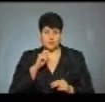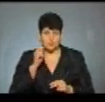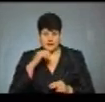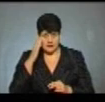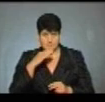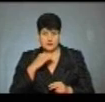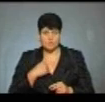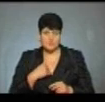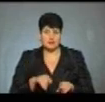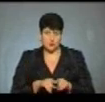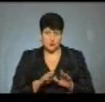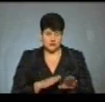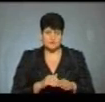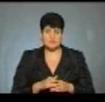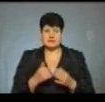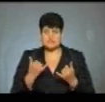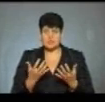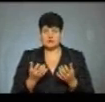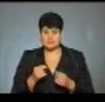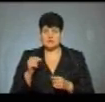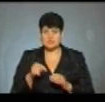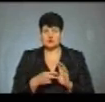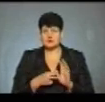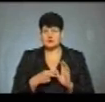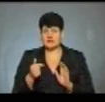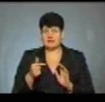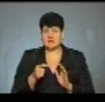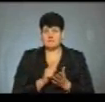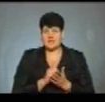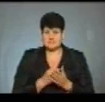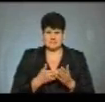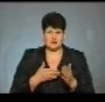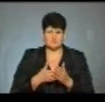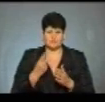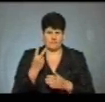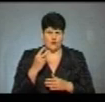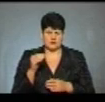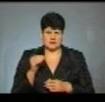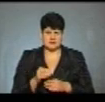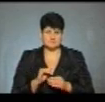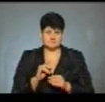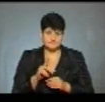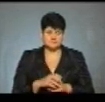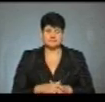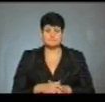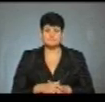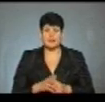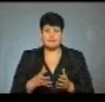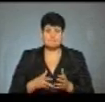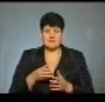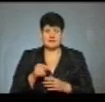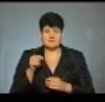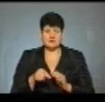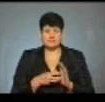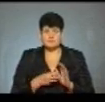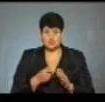батько мій також. І зараз отримує 1700 гривень пенсії, зараз там до 2, напевно, вже вона піднімається це. Платимо 1800